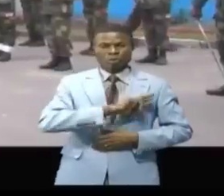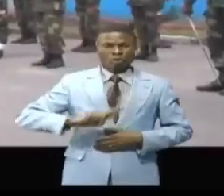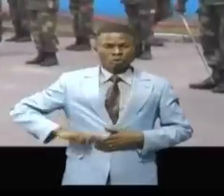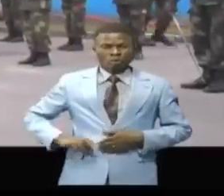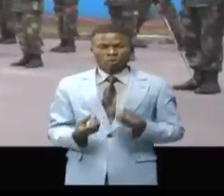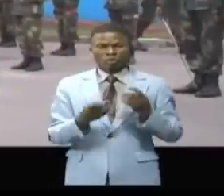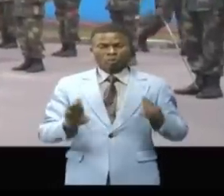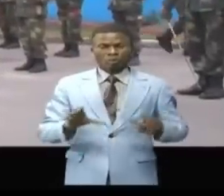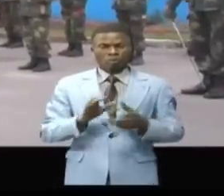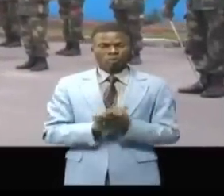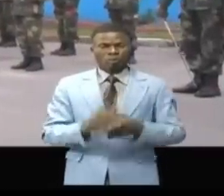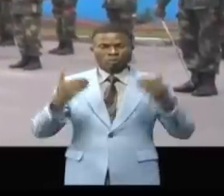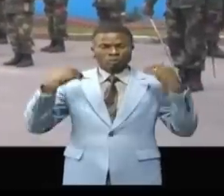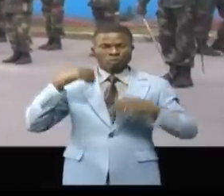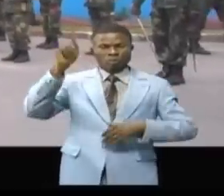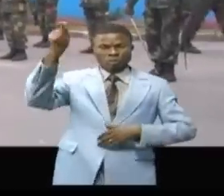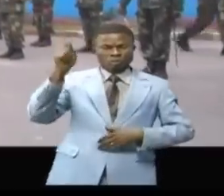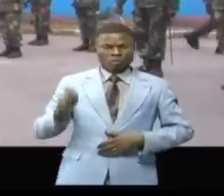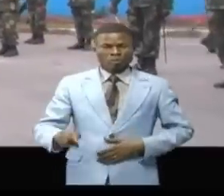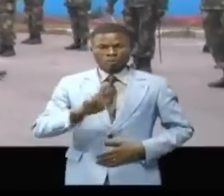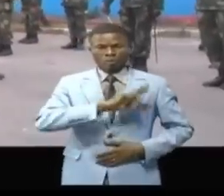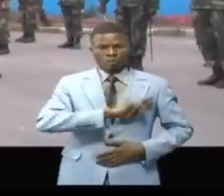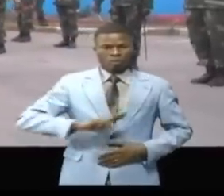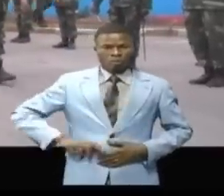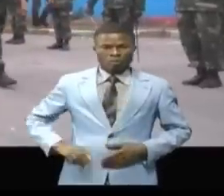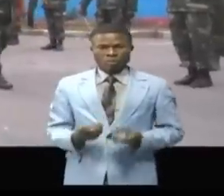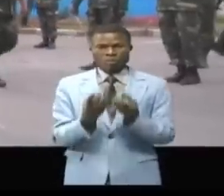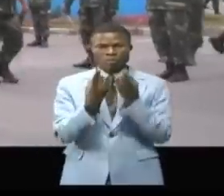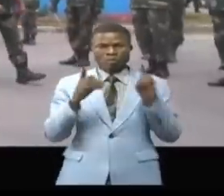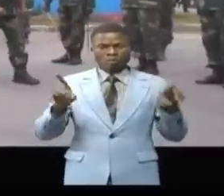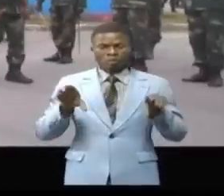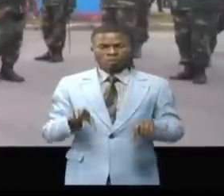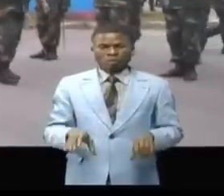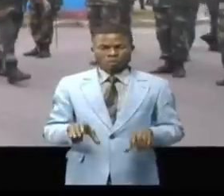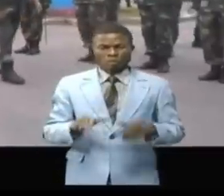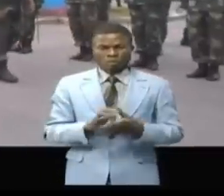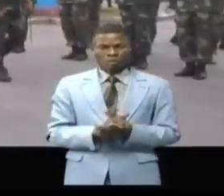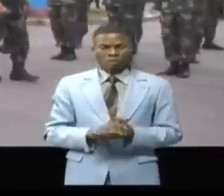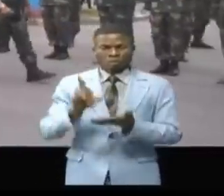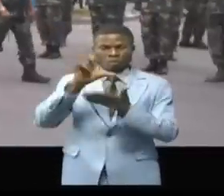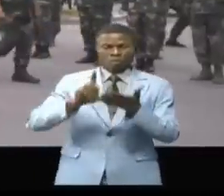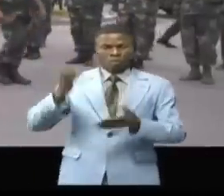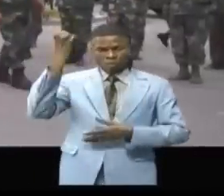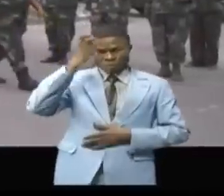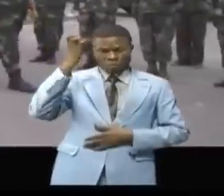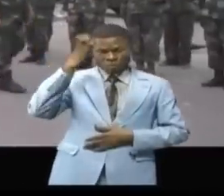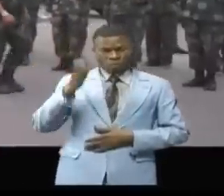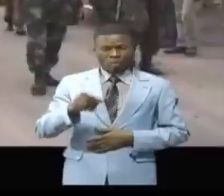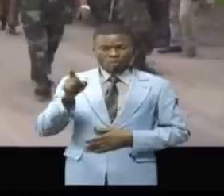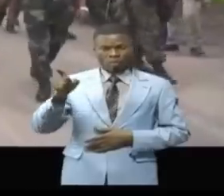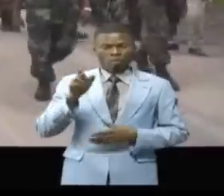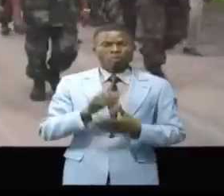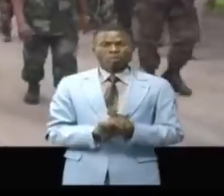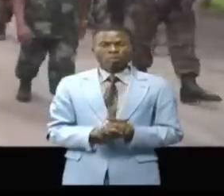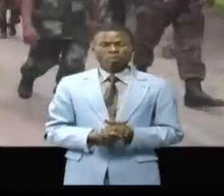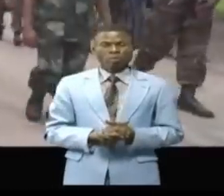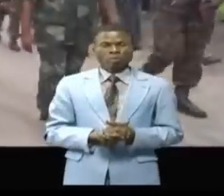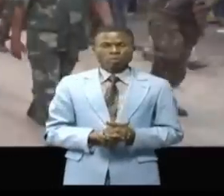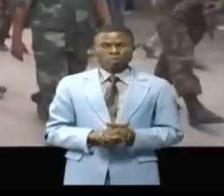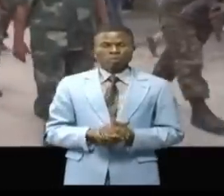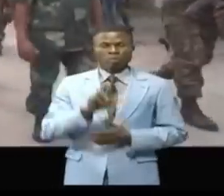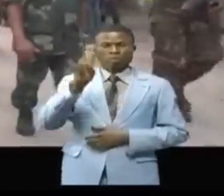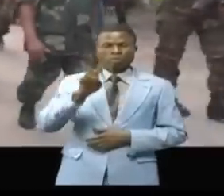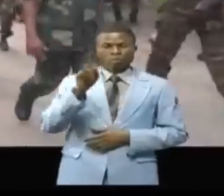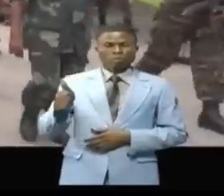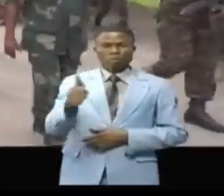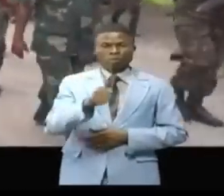Le chef d'état-major général des forces armées de la République démocratique du Congo, le lieutenant-général Tshiwewe Songesa Christian, a ce vendredi